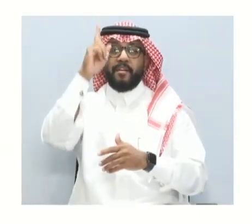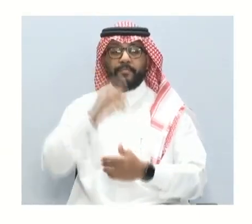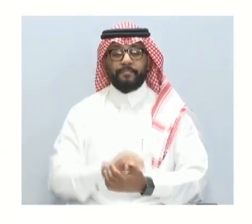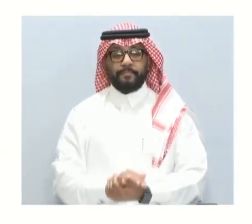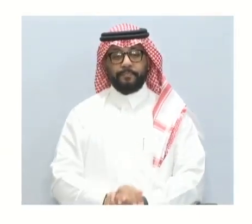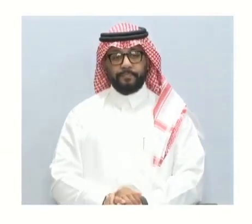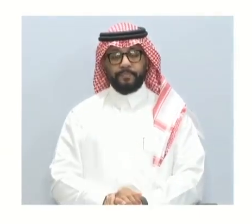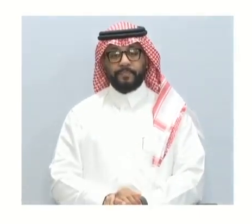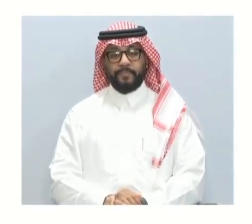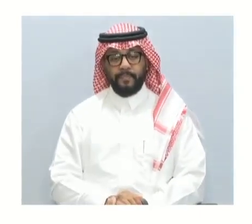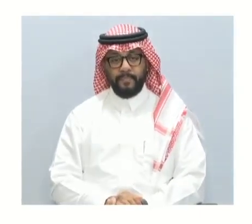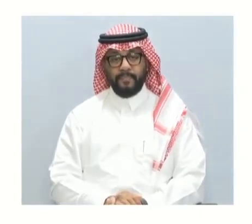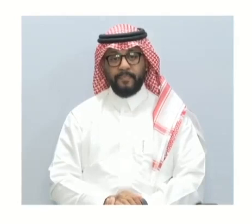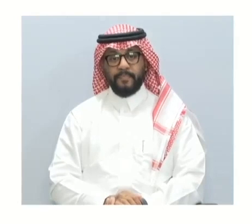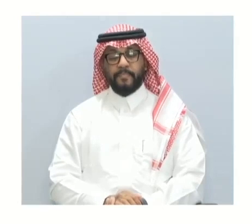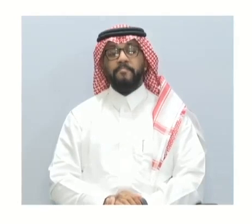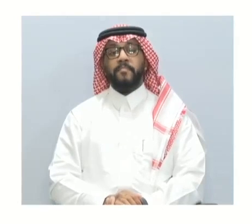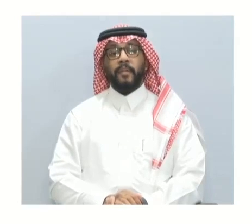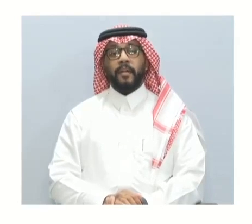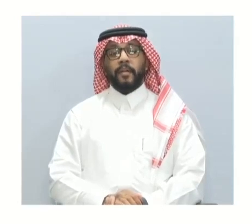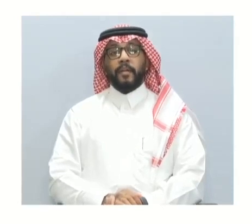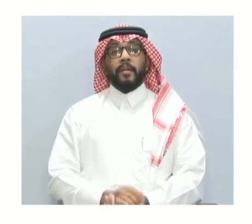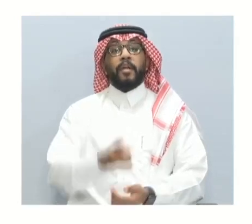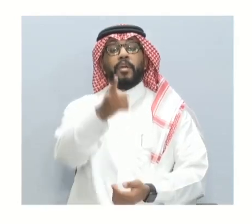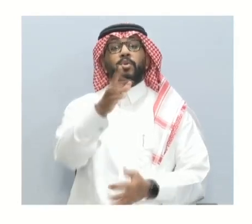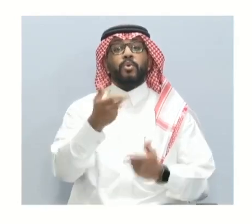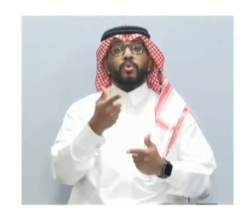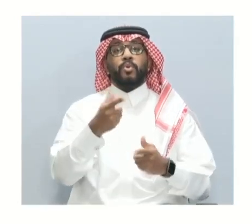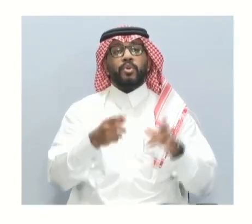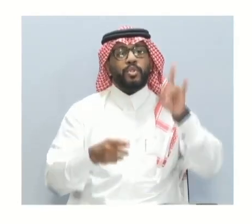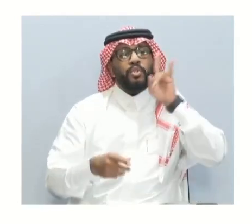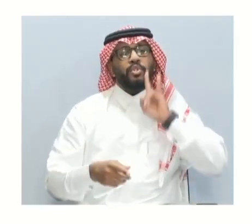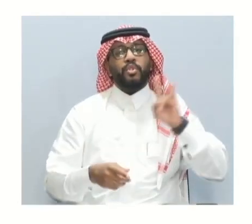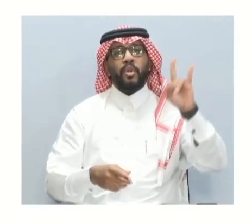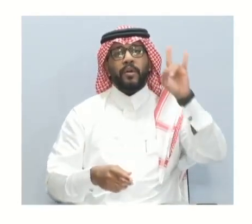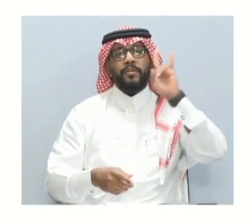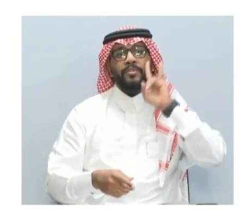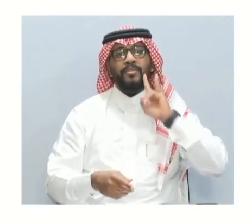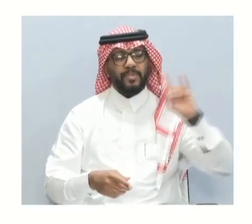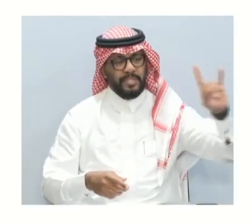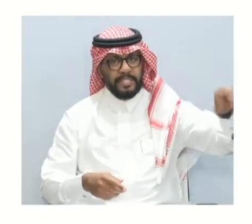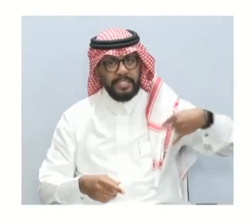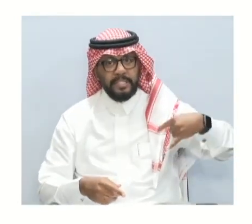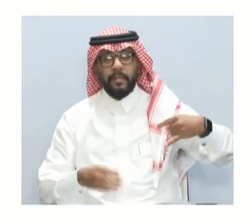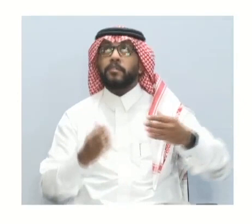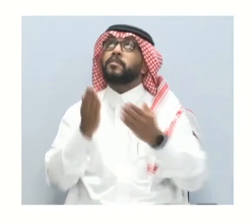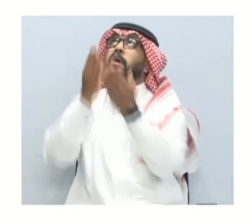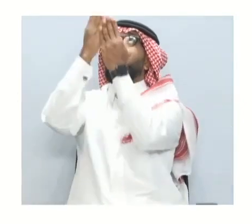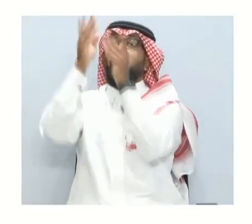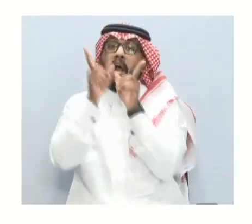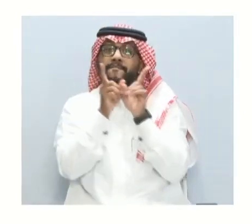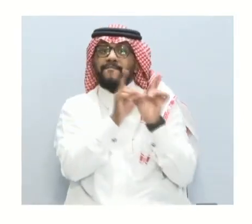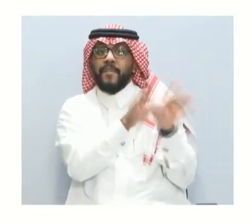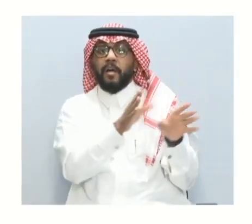والتقوى ايضا الثاني الاستعاذه بالله تعالى من شياطين الانس والجن فمن لجا واعتصم بالله تعالى فان